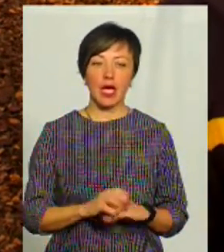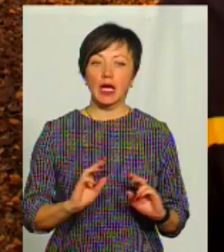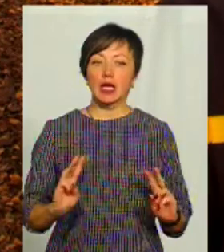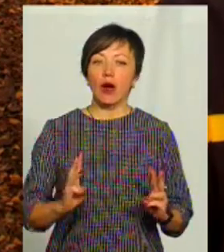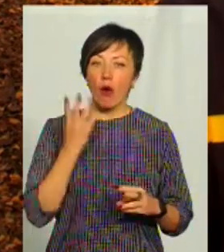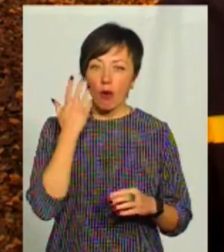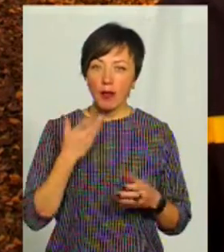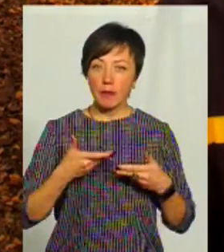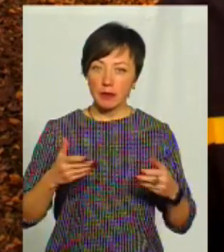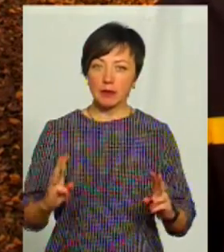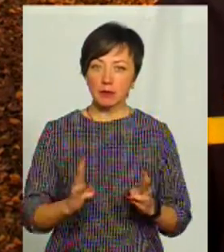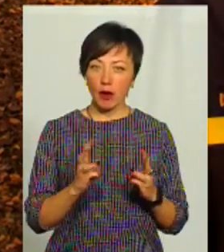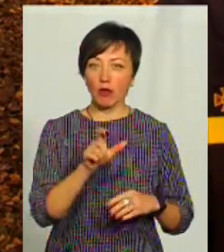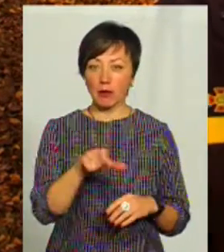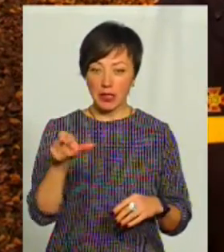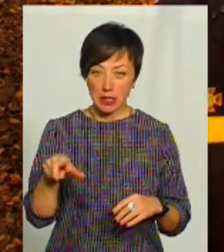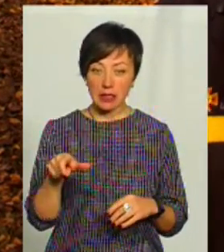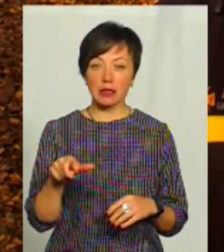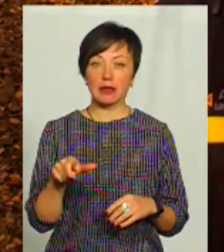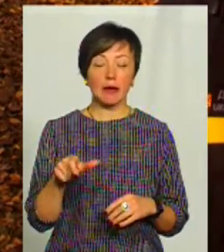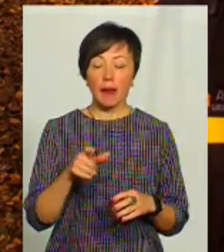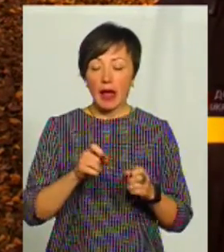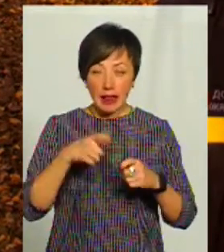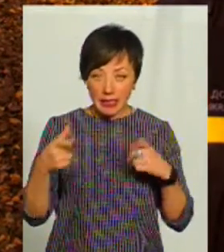Спалюючи листя, тим самим люди